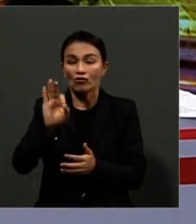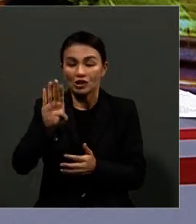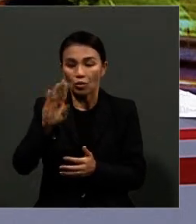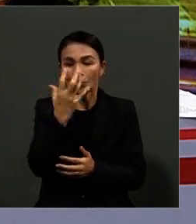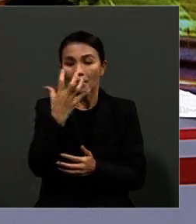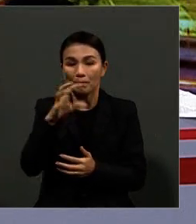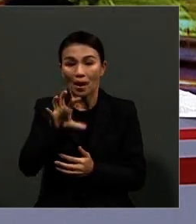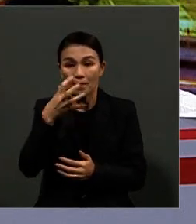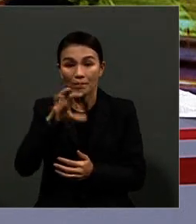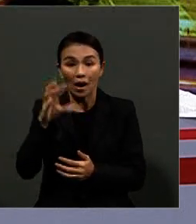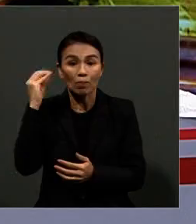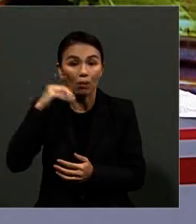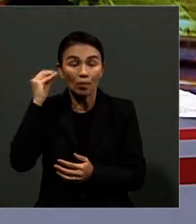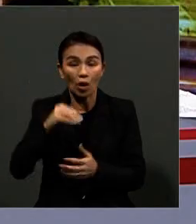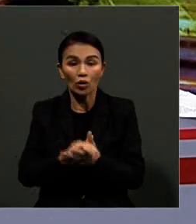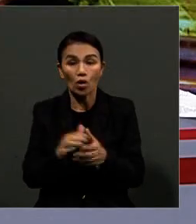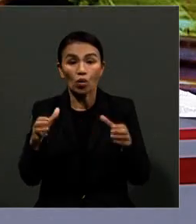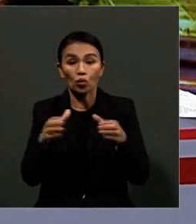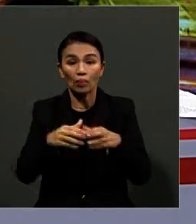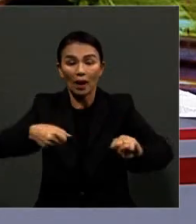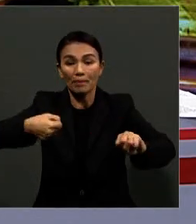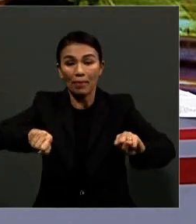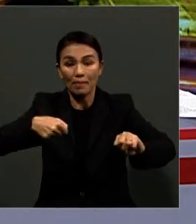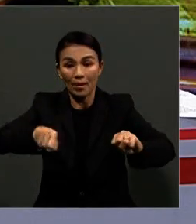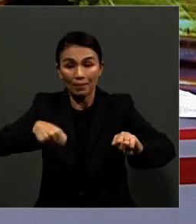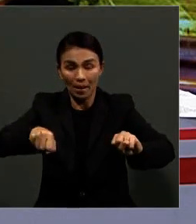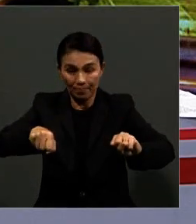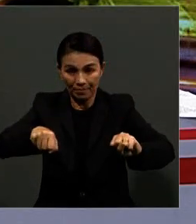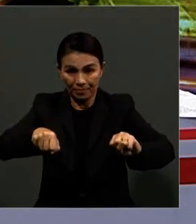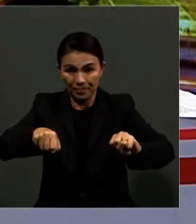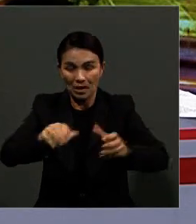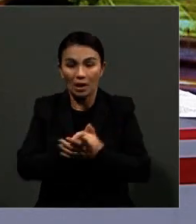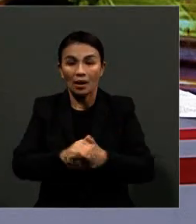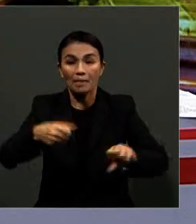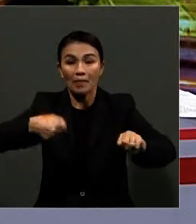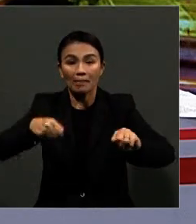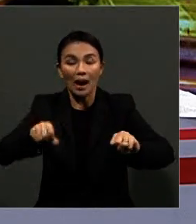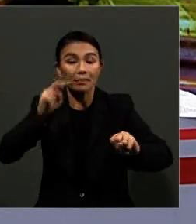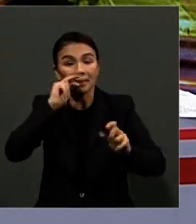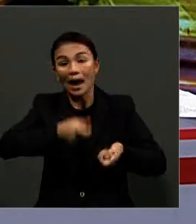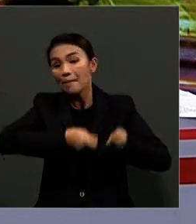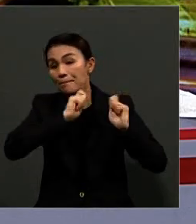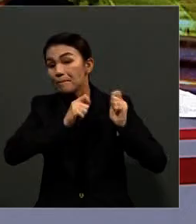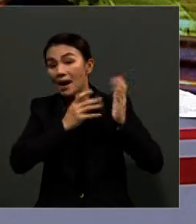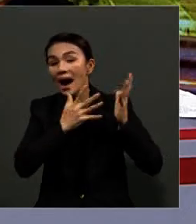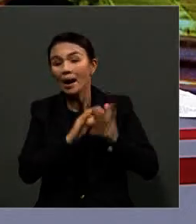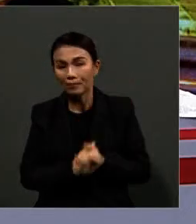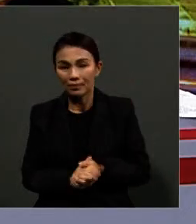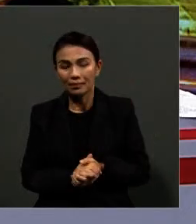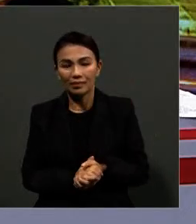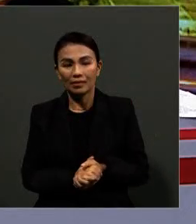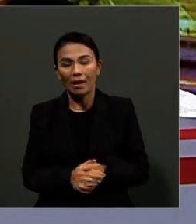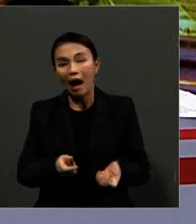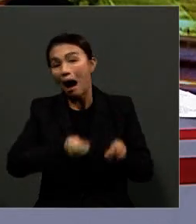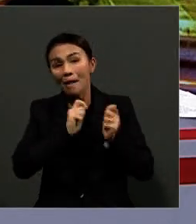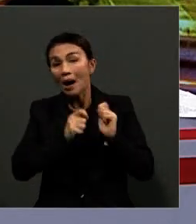มากกลุ่มที่ใช้ชื่อทริปจักรยานยนต์เป็นร้อยๆคันชื่อทริปน้ำไม่อาบนี่คือชื่อทริปนะเขาจะอาบหรือไม่อาบเนี่ยก็